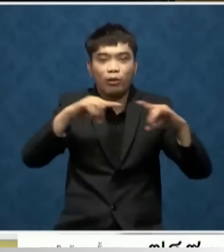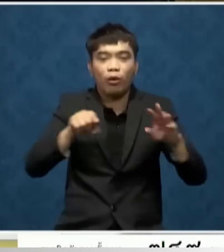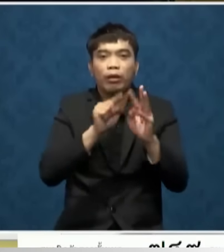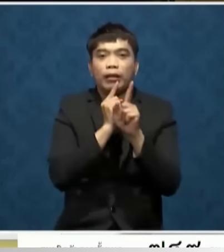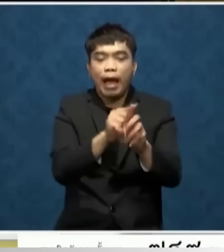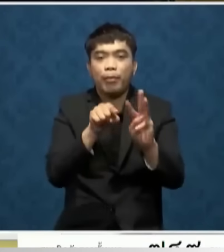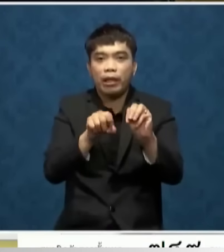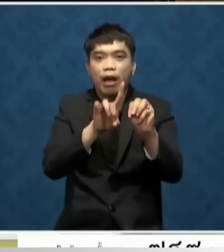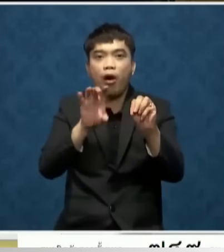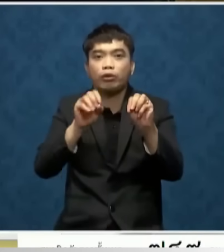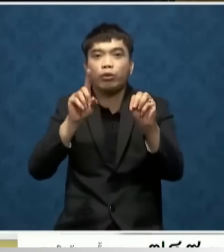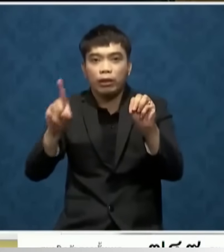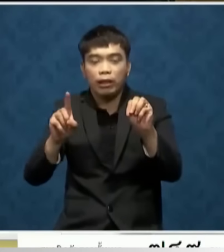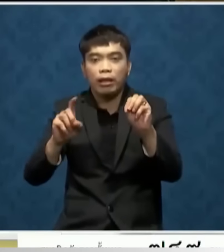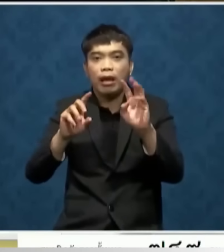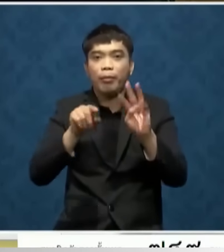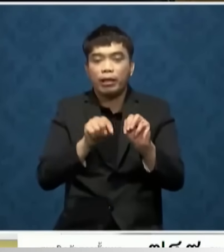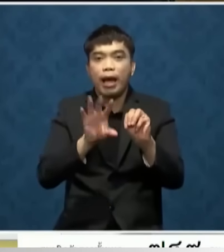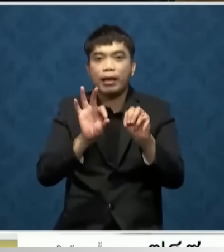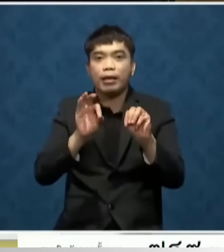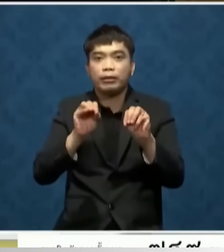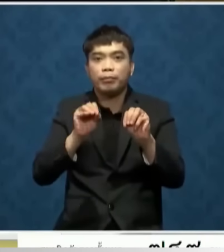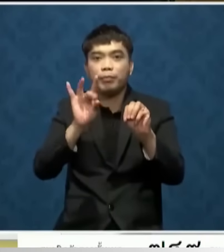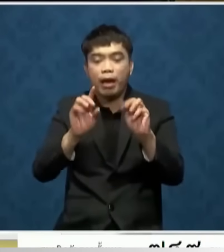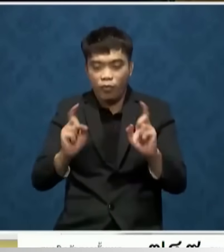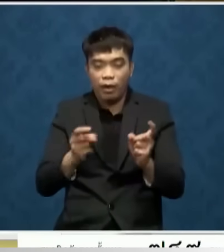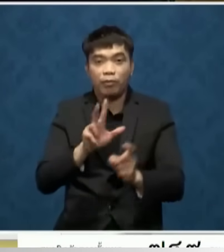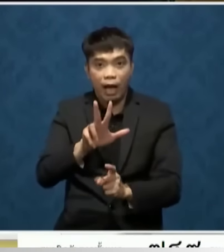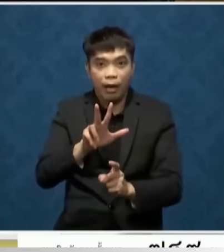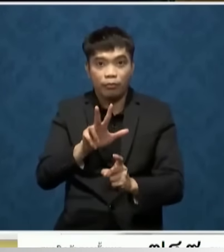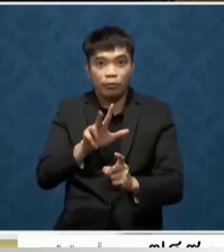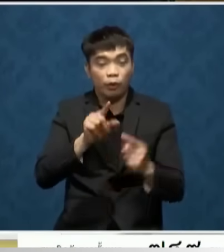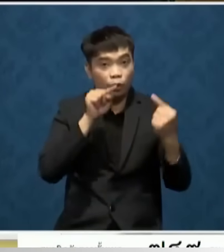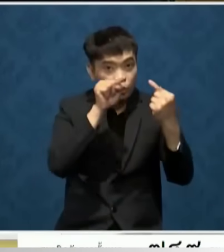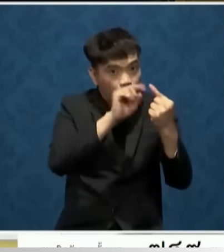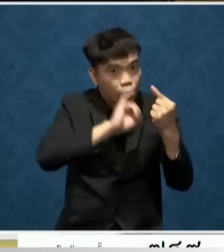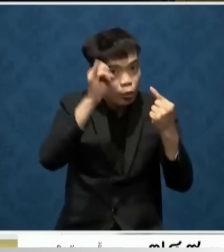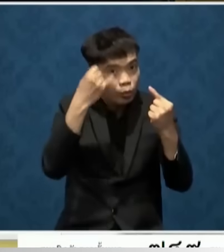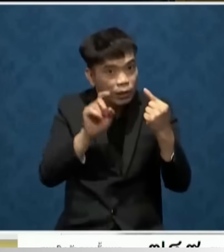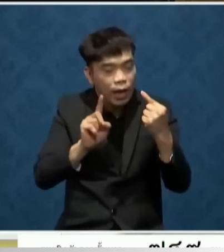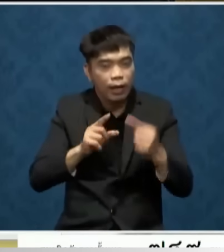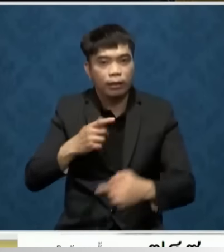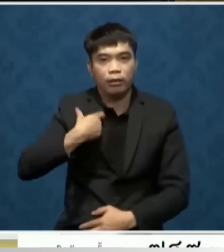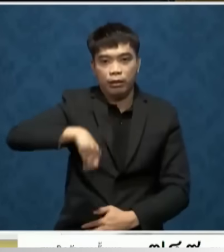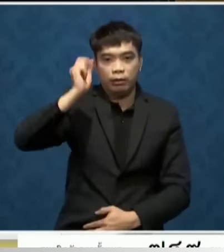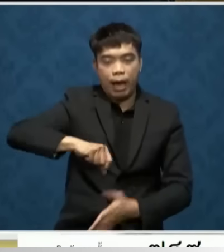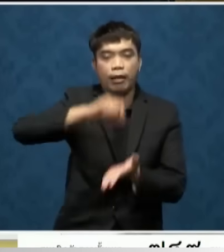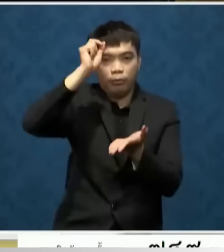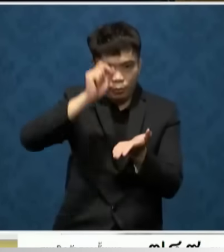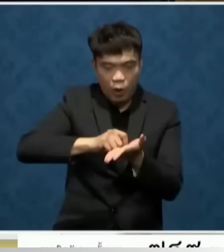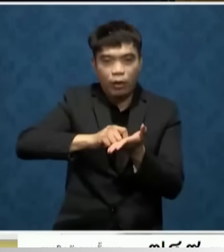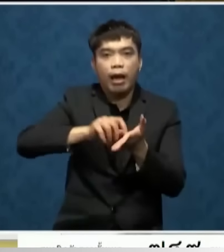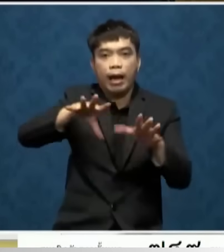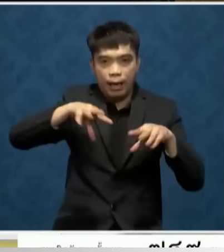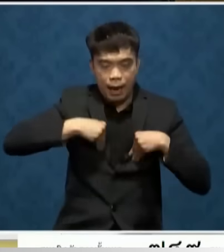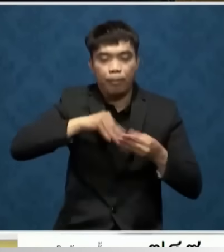6ประกอบมาตรา98วงเล็บ3หรือไม่ซึ่งศาลรัฐธรรมนูญได้ลงรับในงานในท